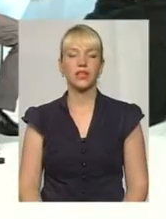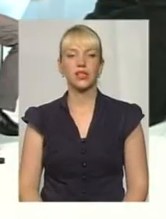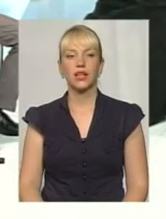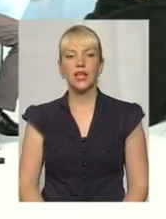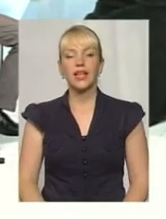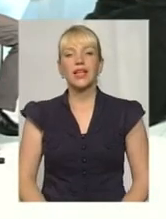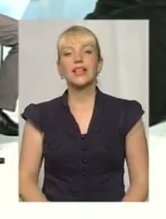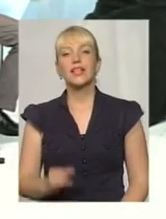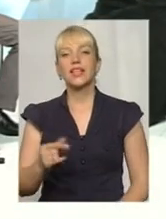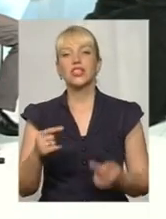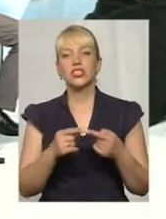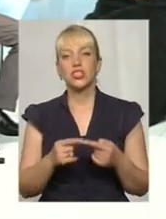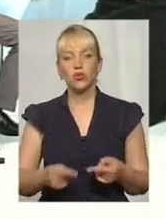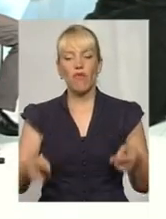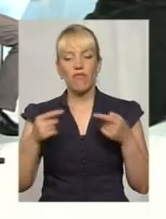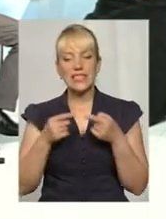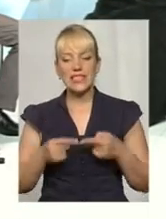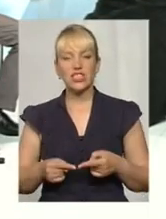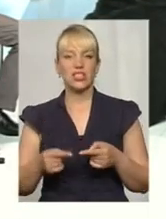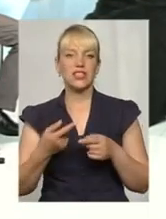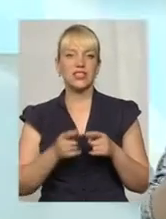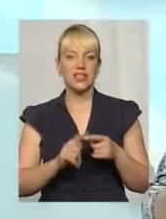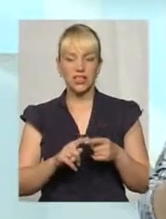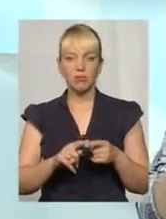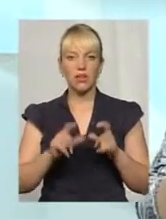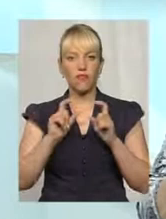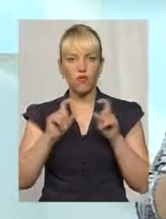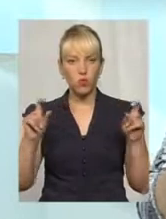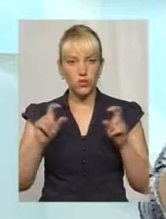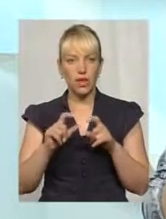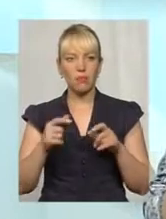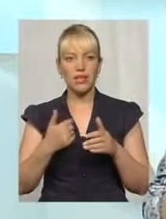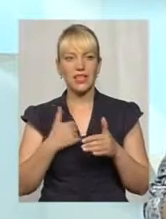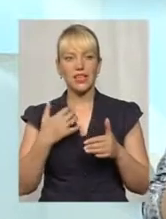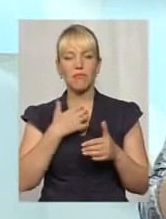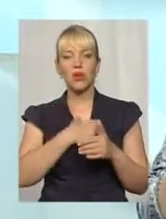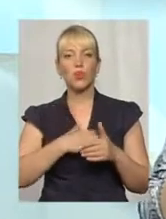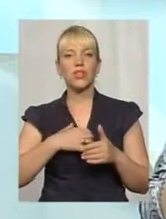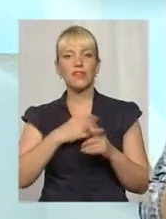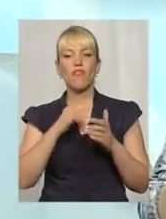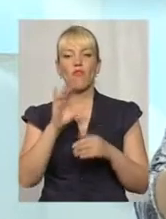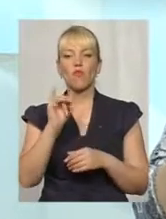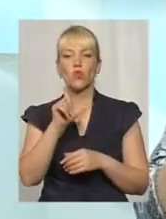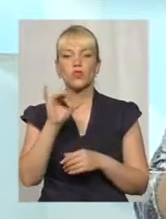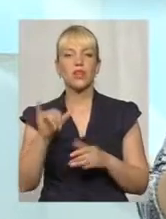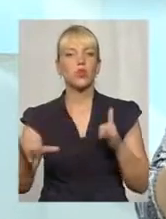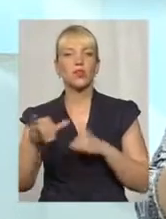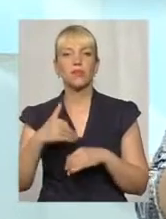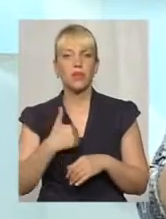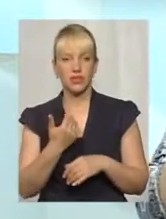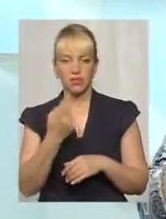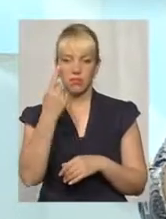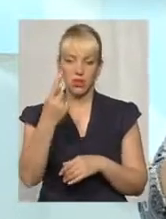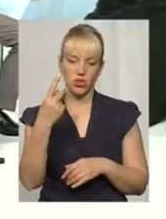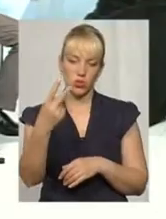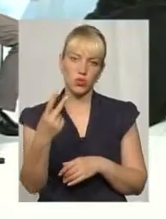чітко визначитися із тими вузами, скласти у своїй голові пріоритетність вузів. Куди б я хотів бути на першому,